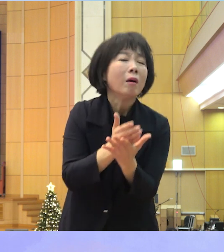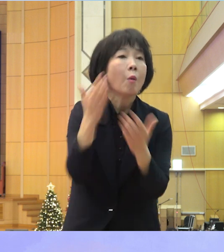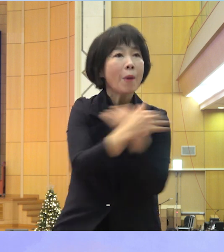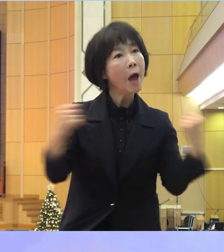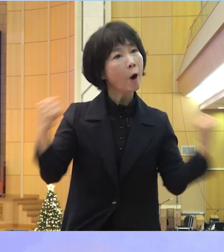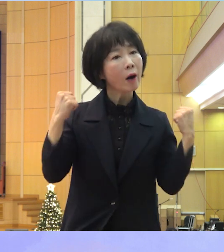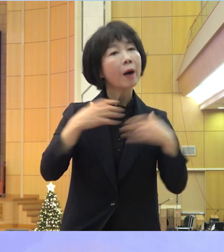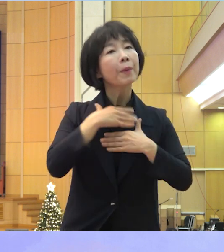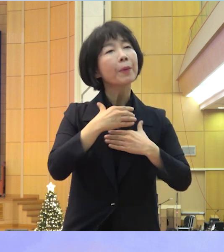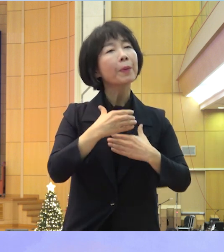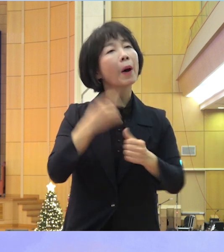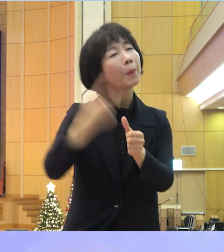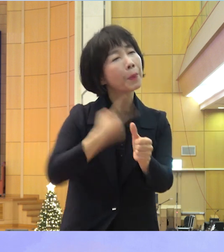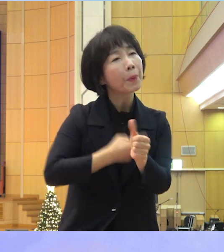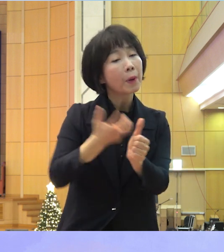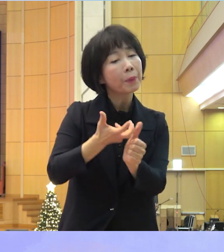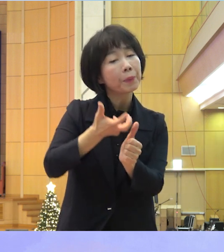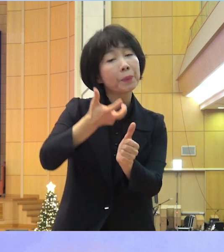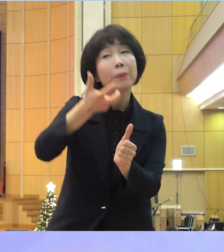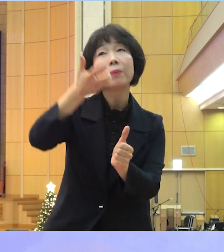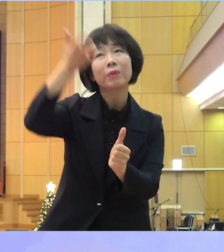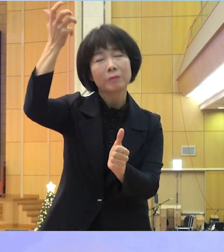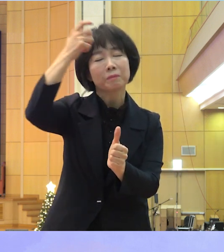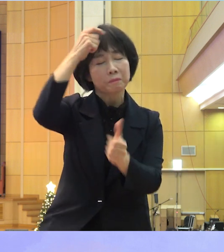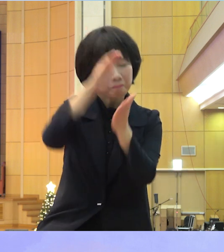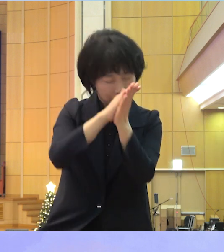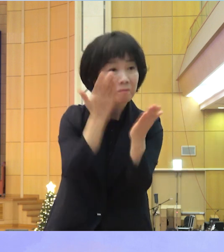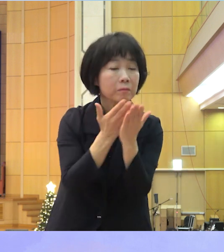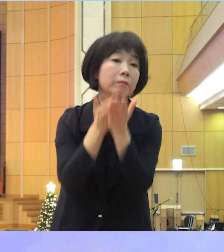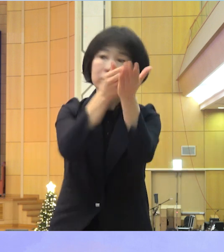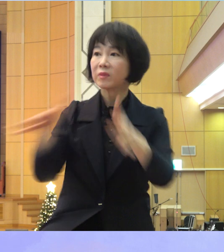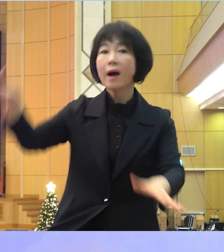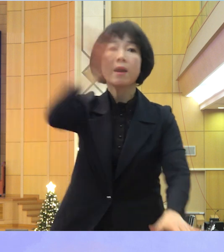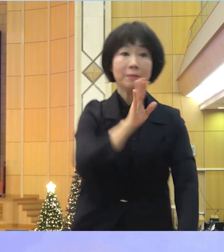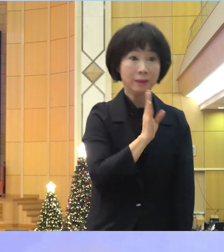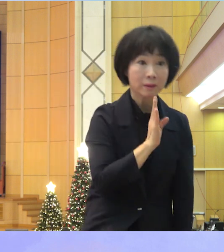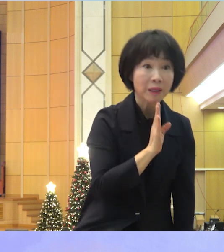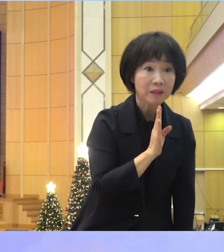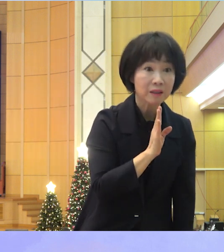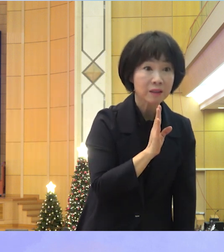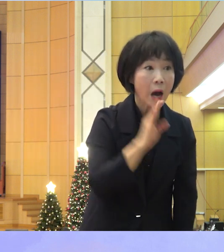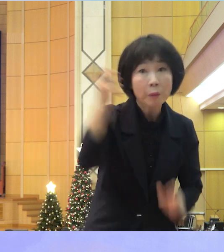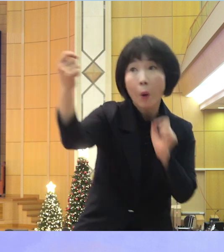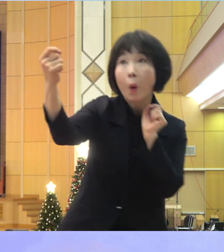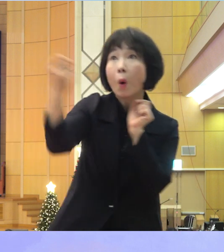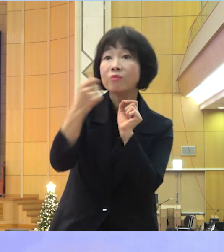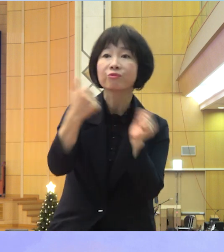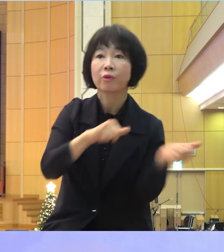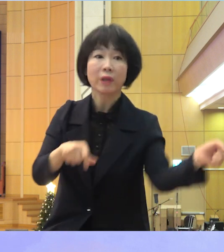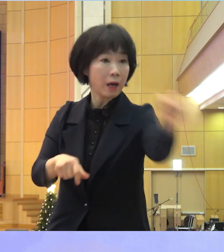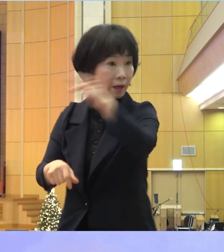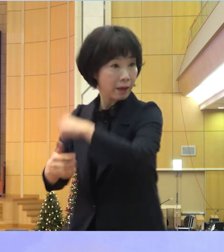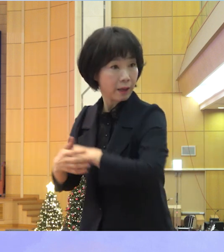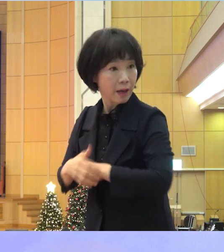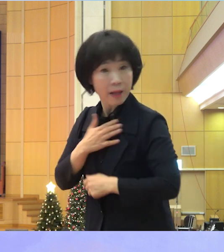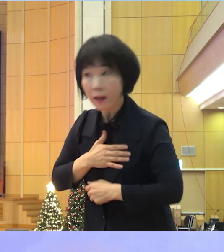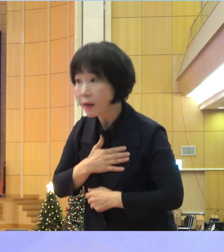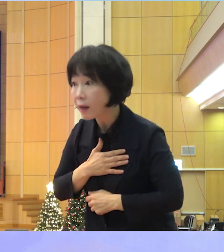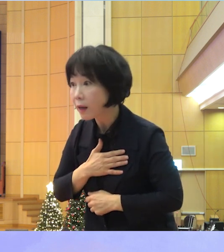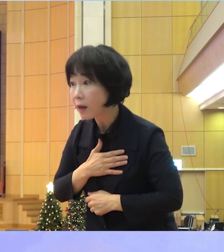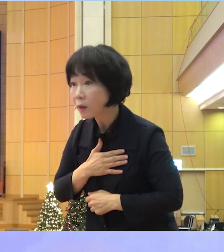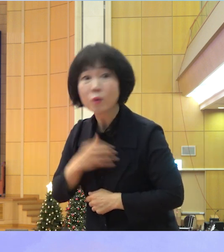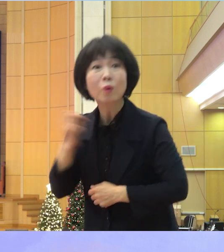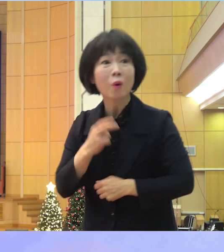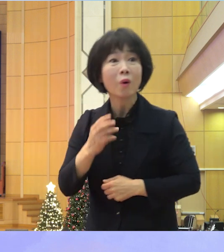건강하게 살다가 편안하게 죽을 수 있도록 기도해 주십시오. 그리고 우리 자녀들, 나는 가더라도 우리